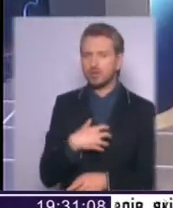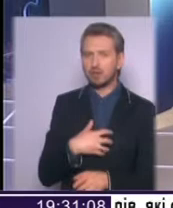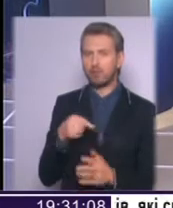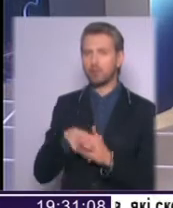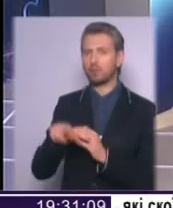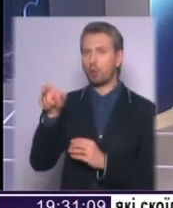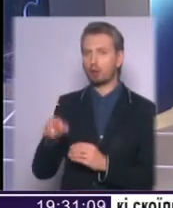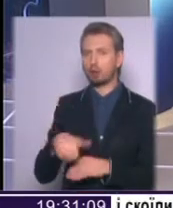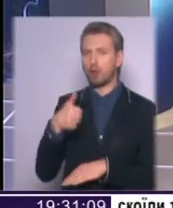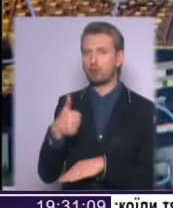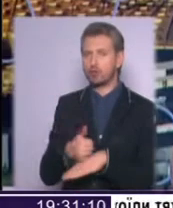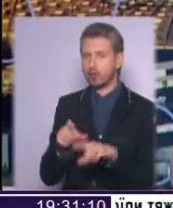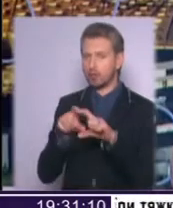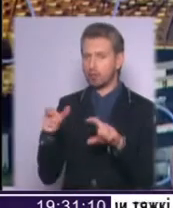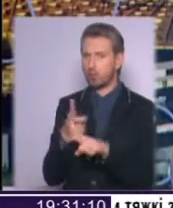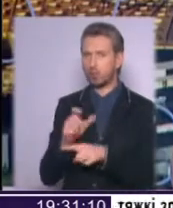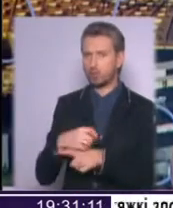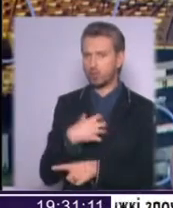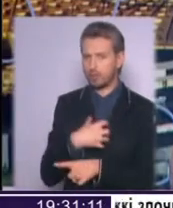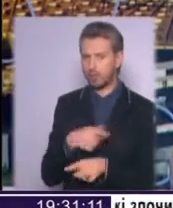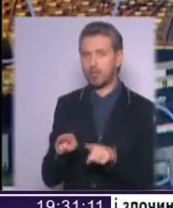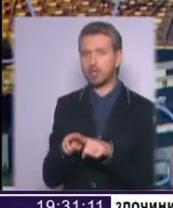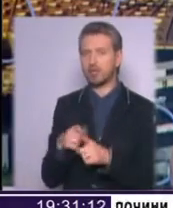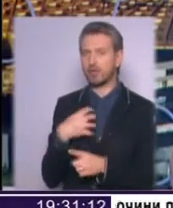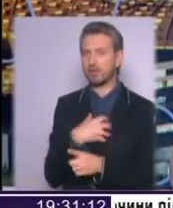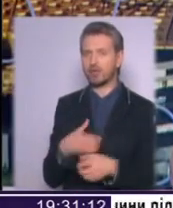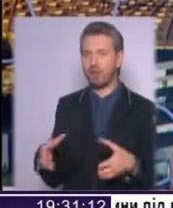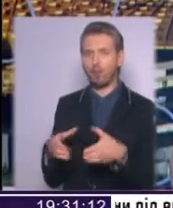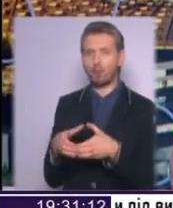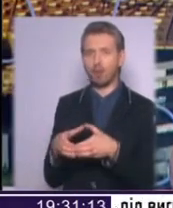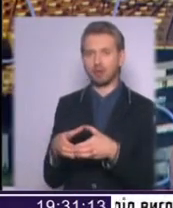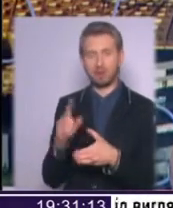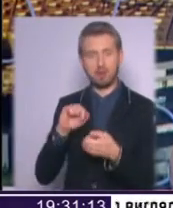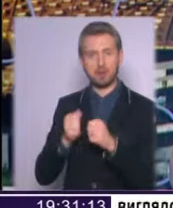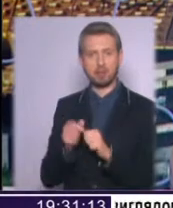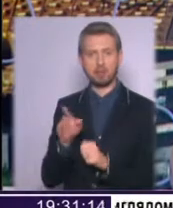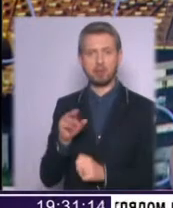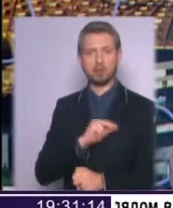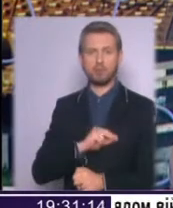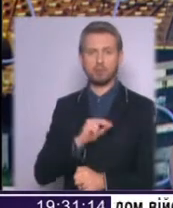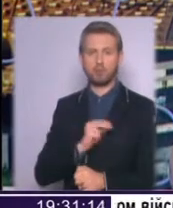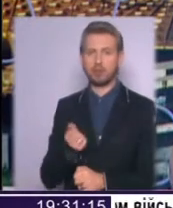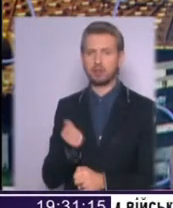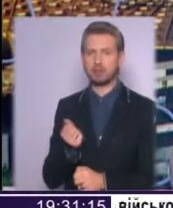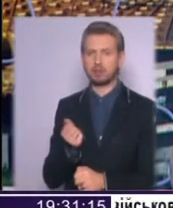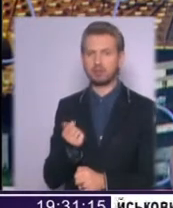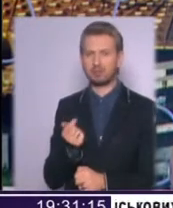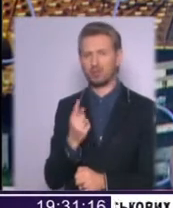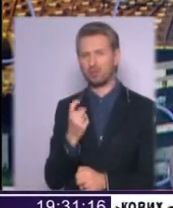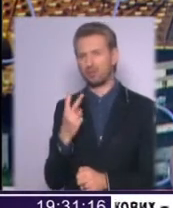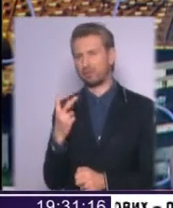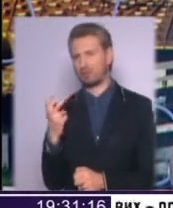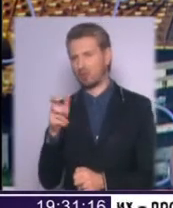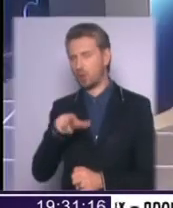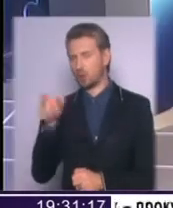особа очільника бюро дуже важлива, але так само важлива і команда. Ми пам'ятаємо, що там буде працювати там кілька сотень людей. От які